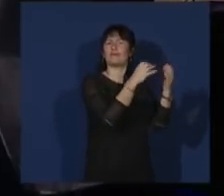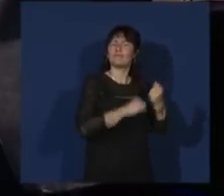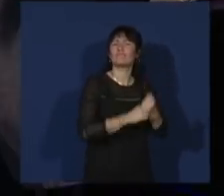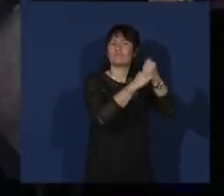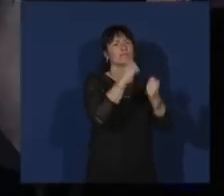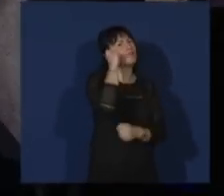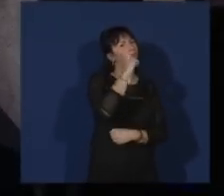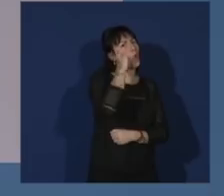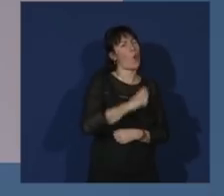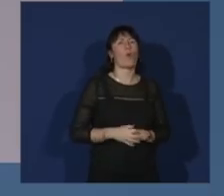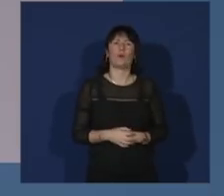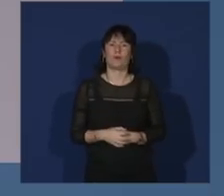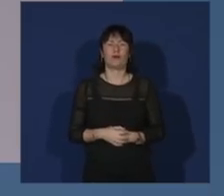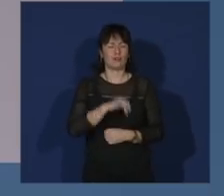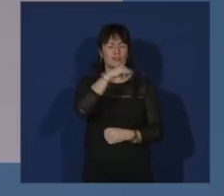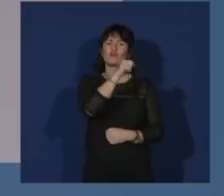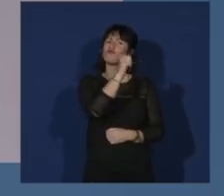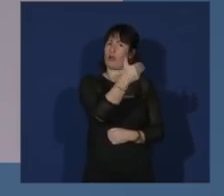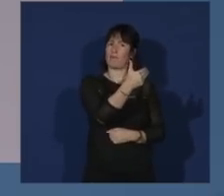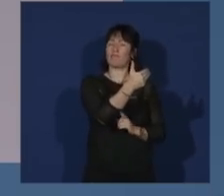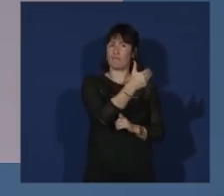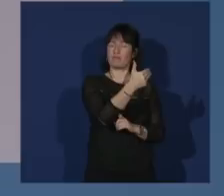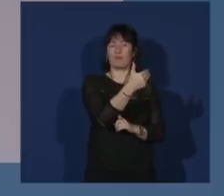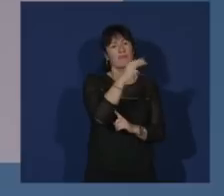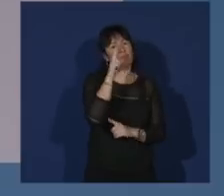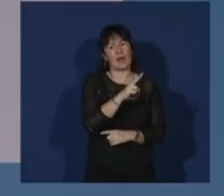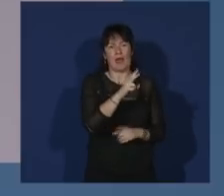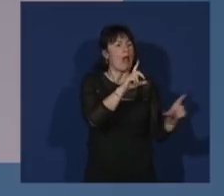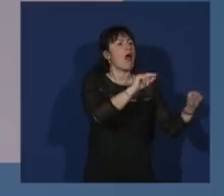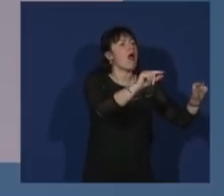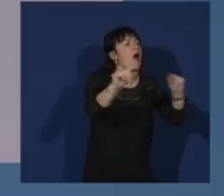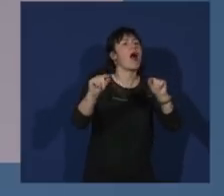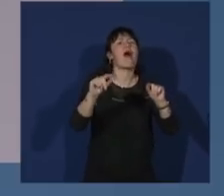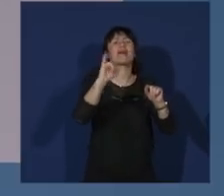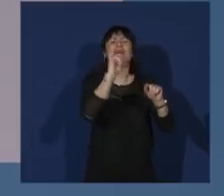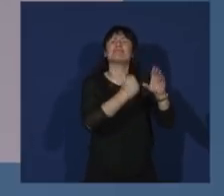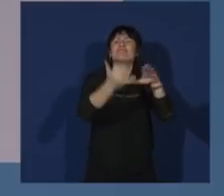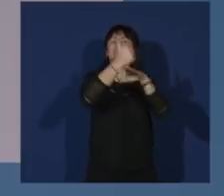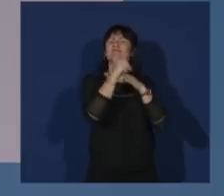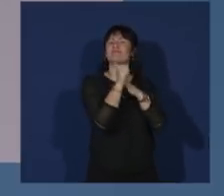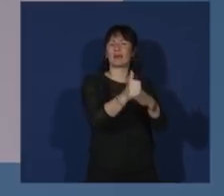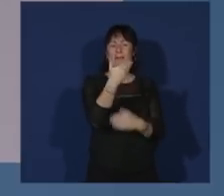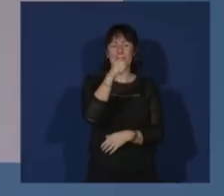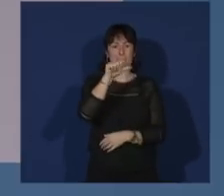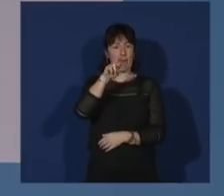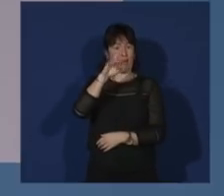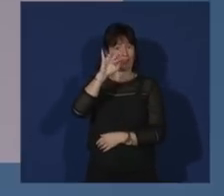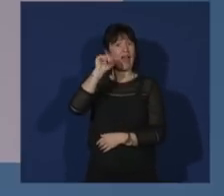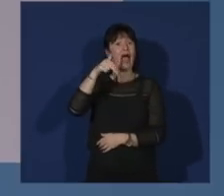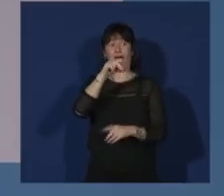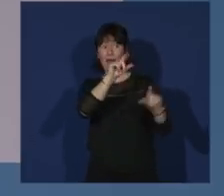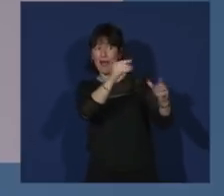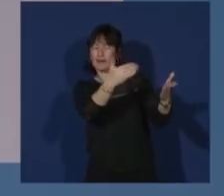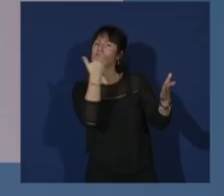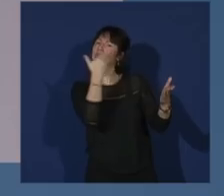un interjam. Mais je sais qu'ils sont là aussi. Merci à toi, Martin. Je ne sais pas où tu es, Martin, mais il est là. On peut l'applaudir. Merci